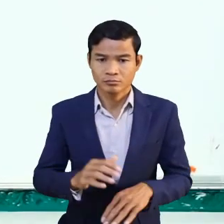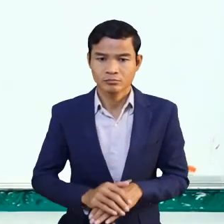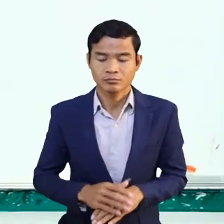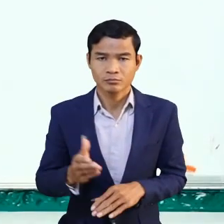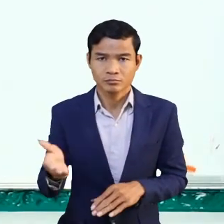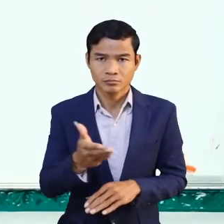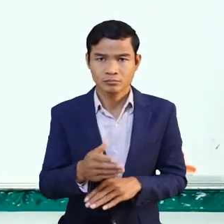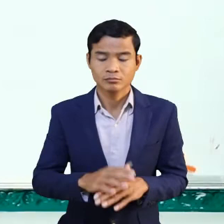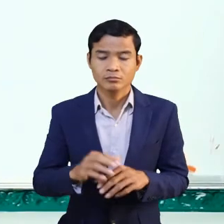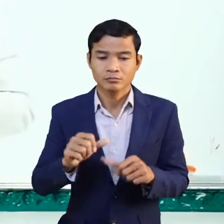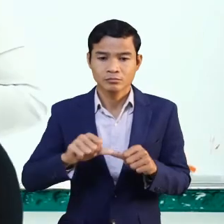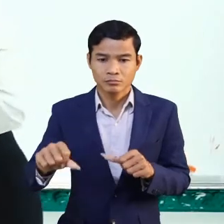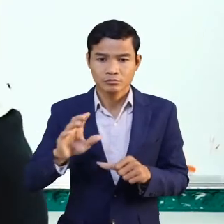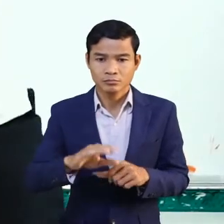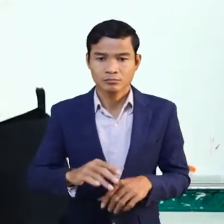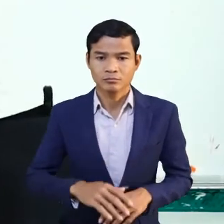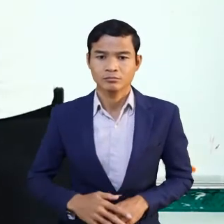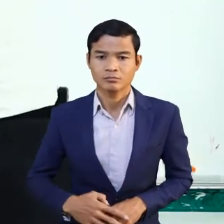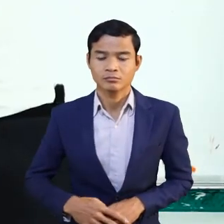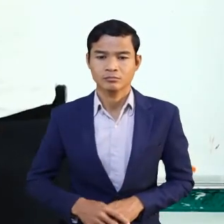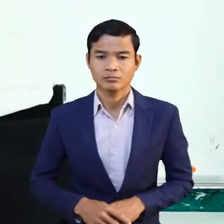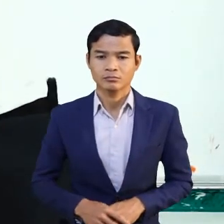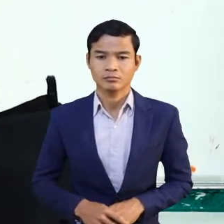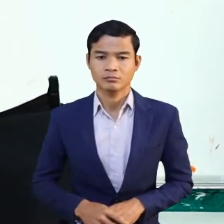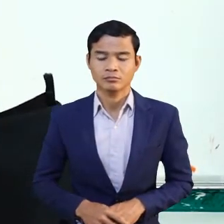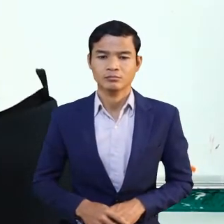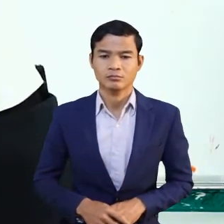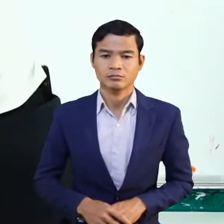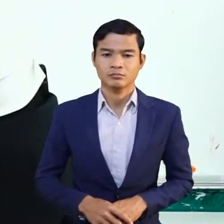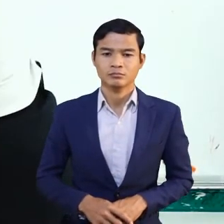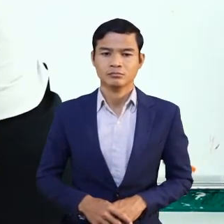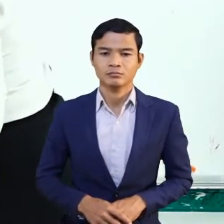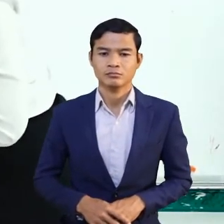វនេះចាបន្តទៀត